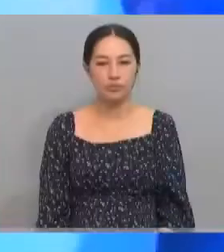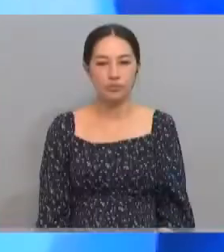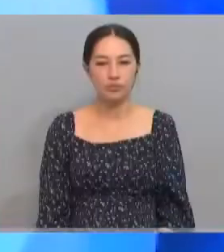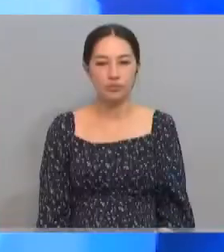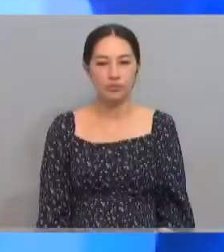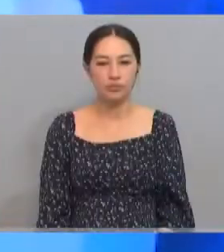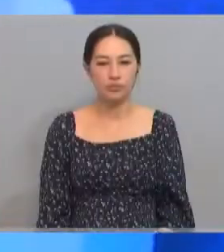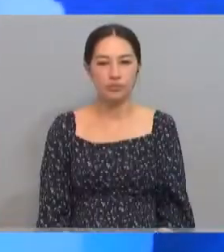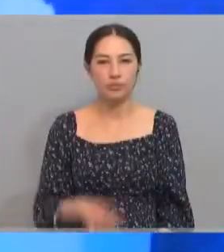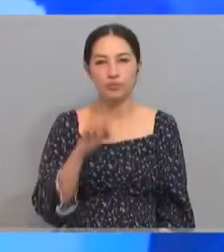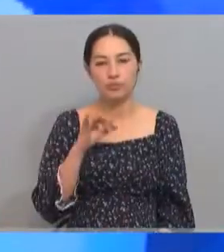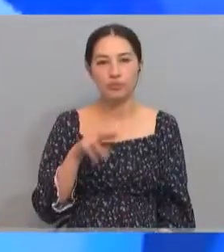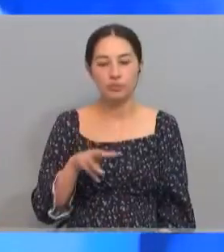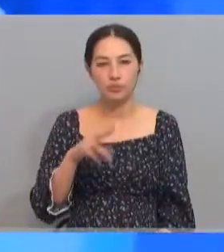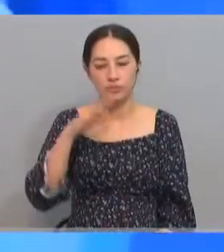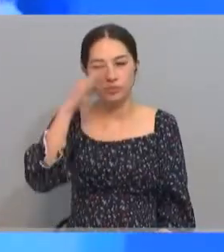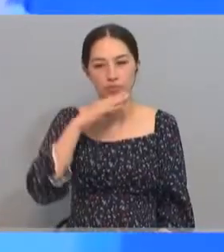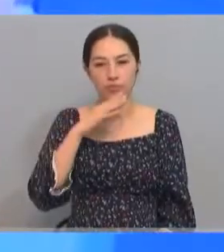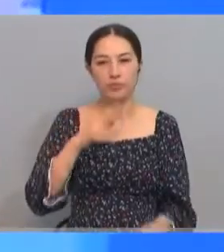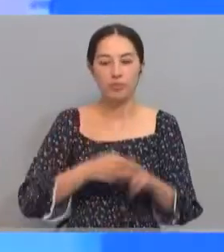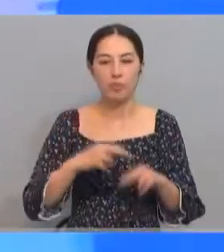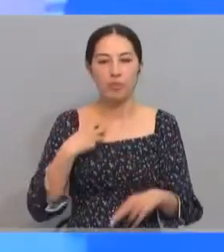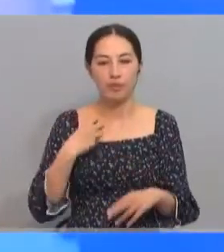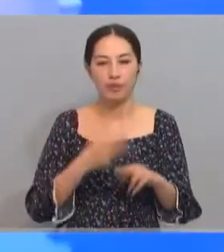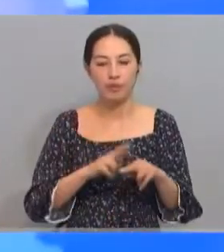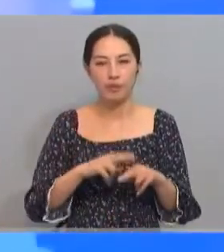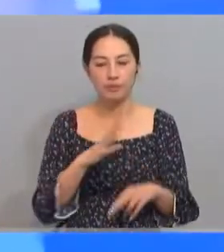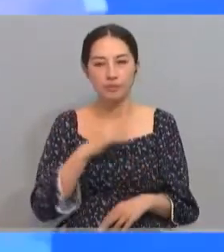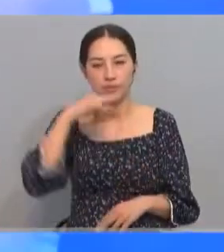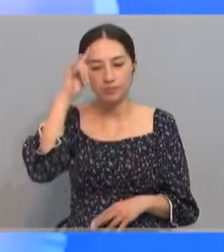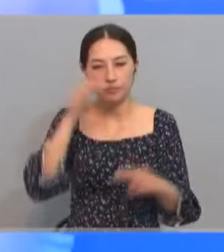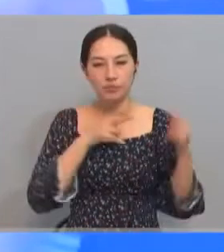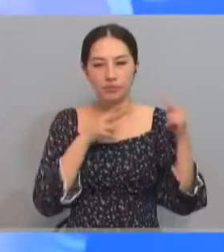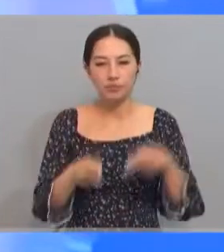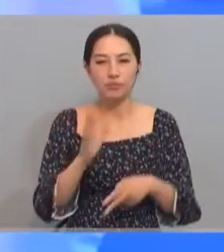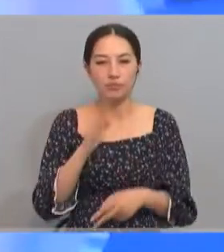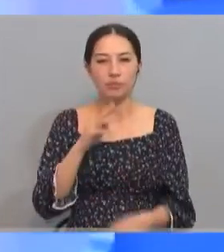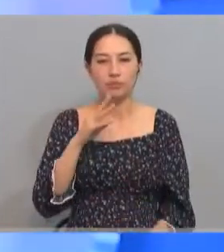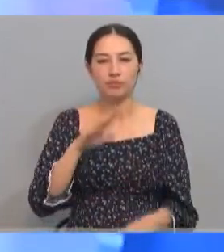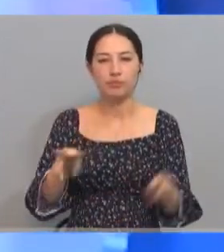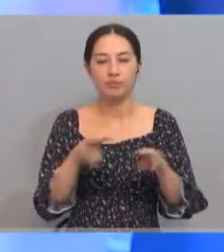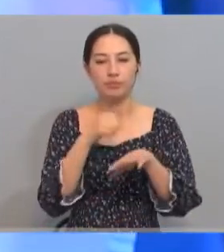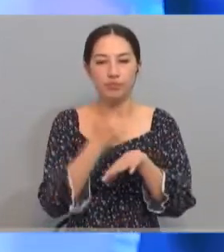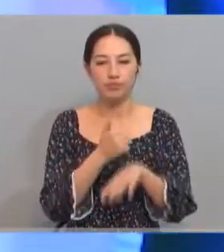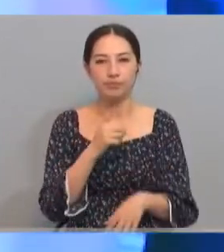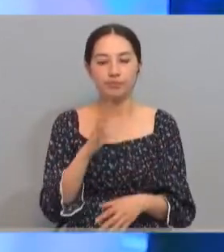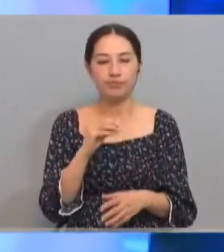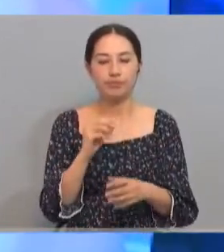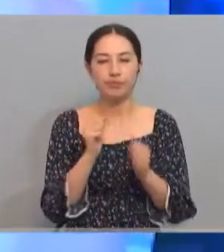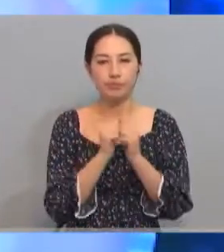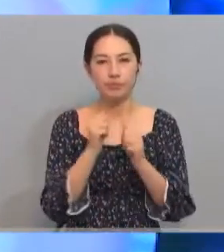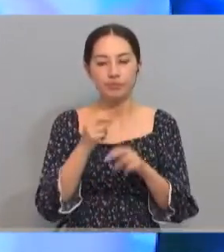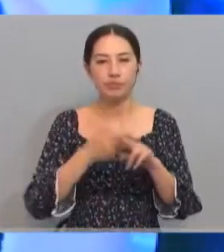Рим папасы Францинс Қазақстанға ресми сапармен келеді. Бұл туралы Қасым Жымартуғаев пен католик жүркеу